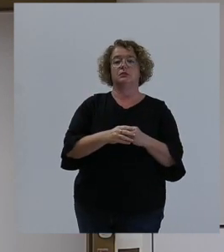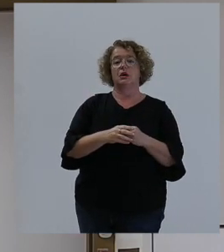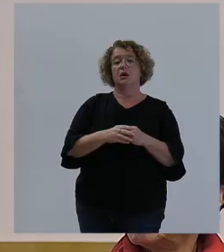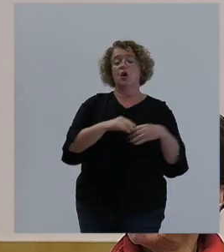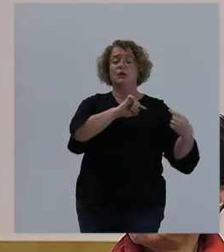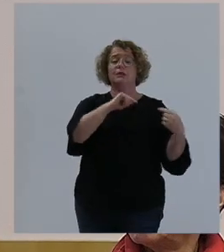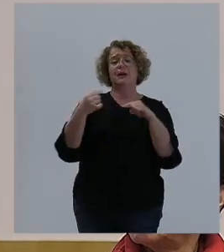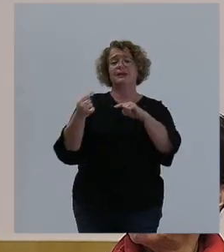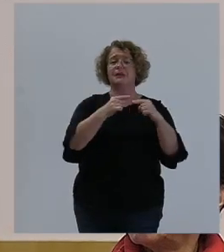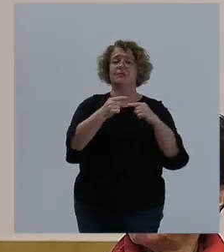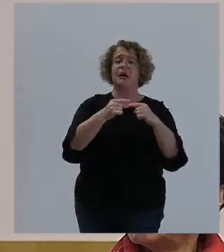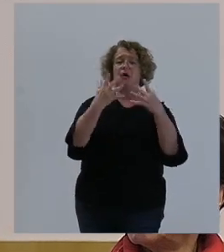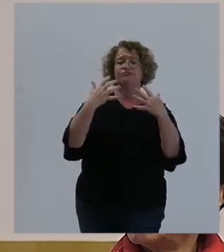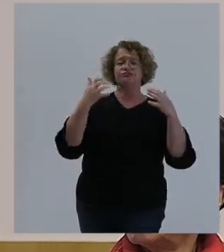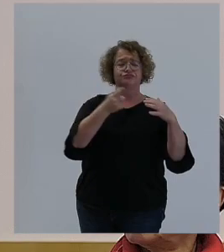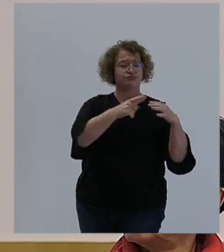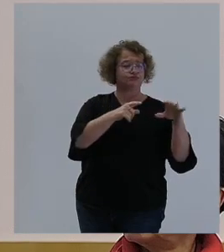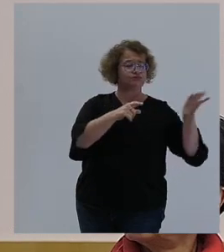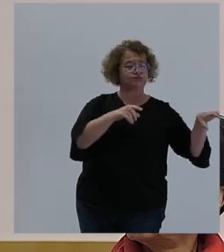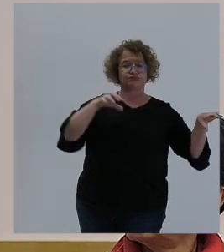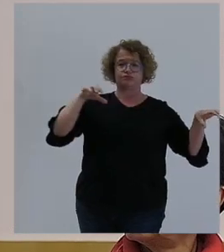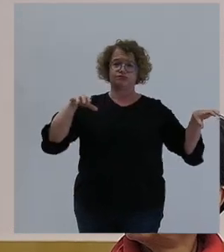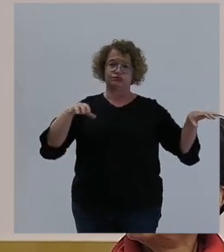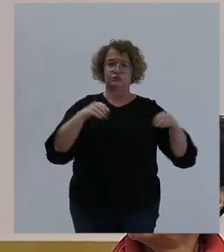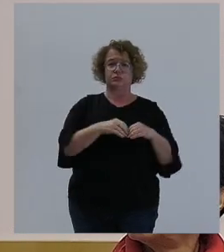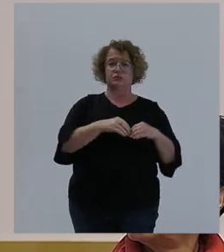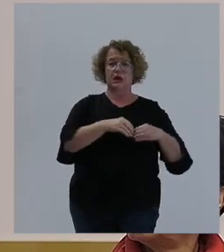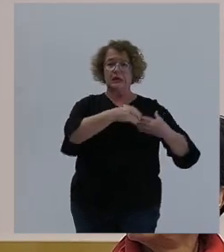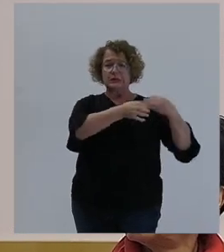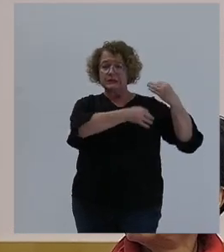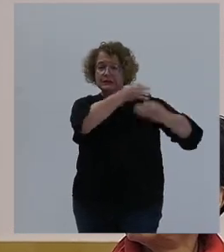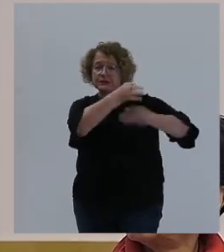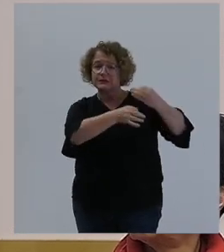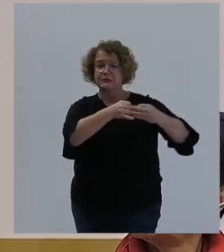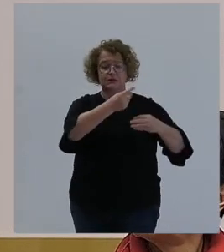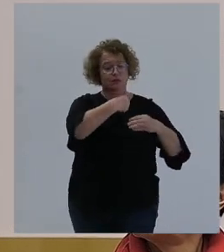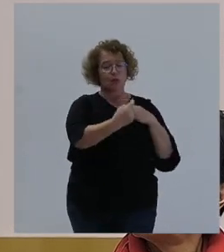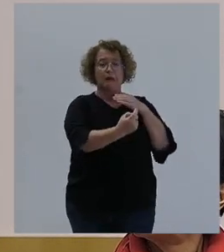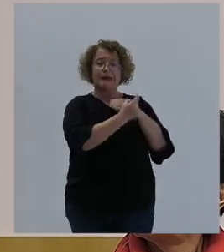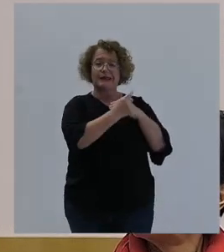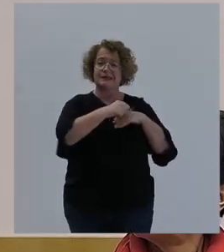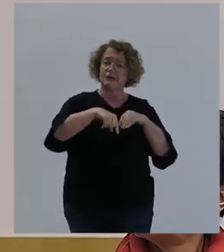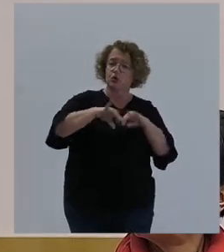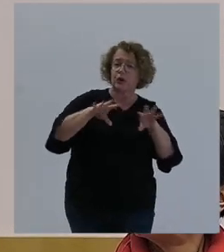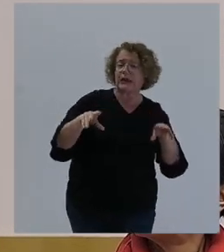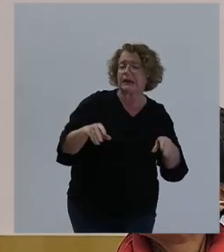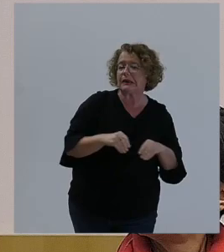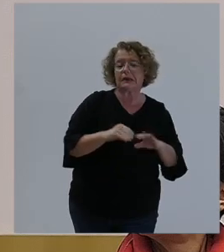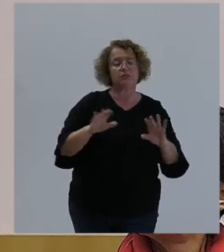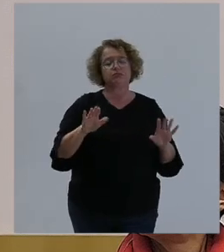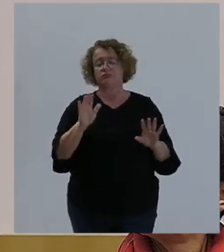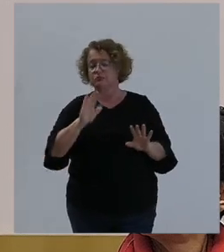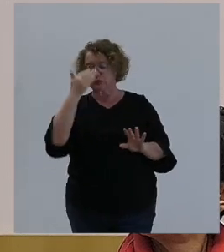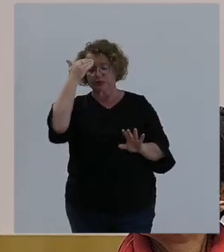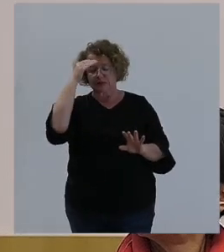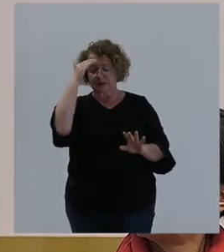de ce débat, vous avez entendu des propos électoralistes tendant à dénigrer notre équipe, parfois prononcés par méconnaissance, mais